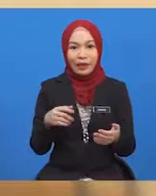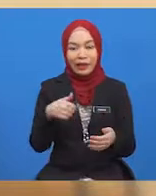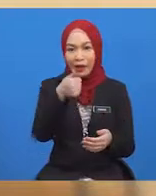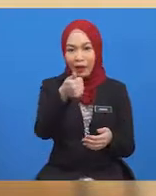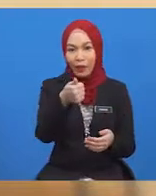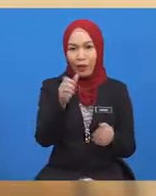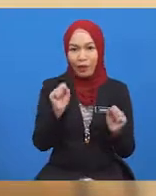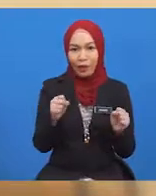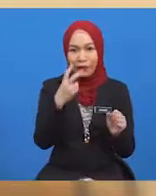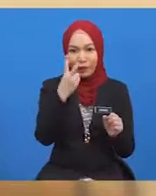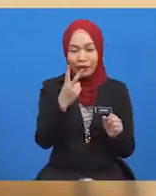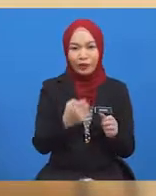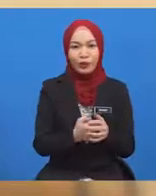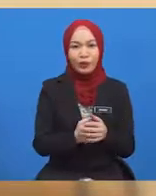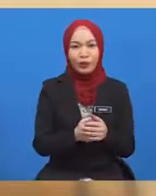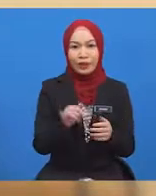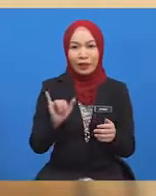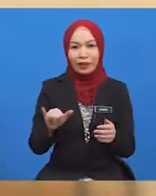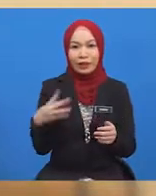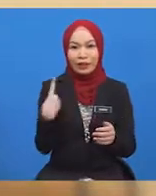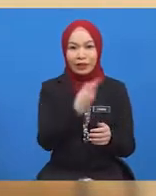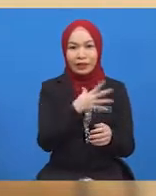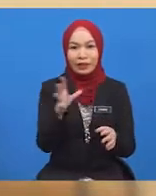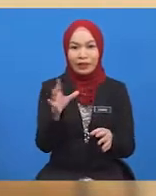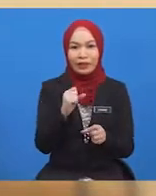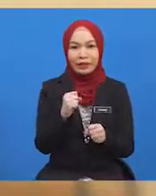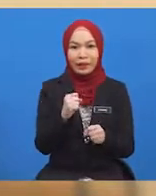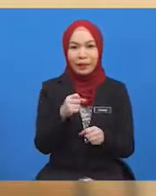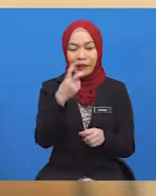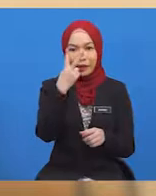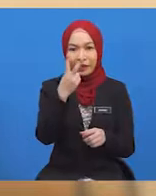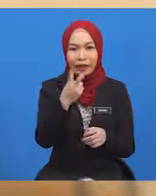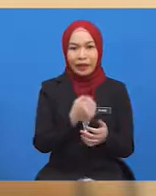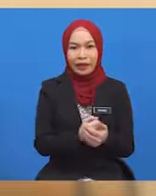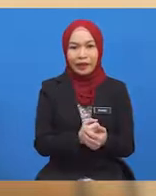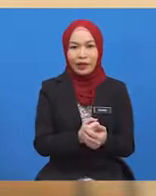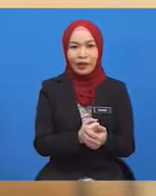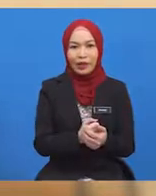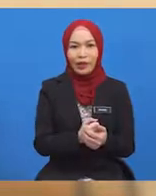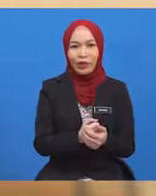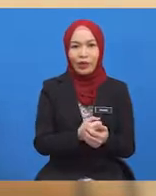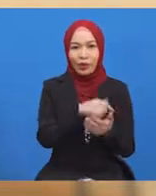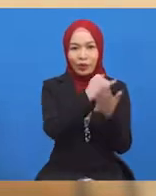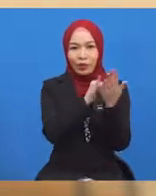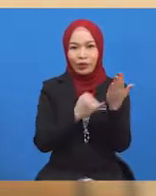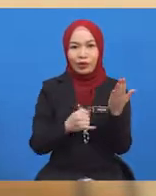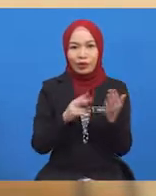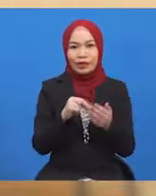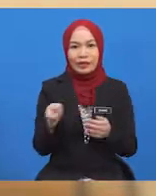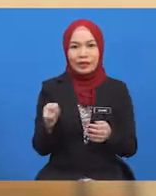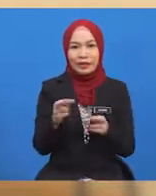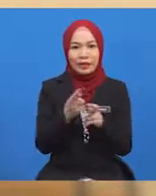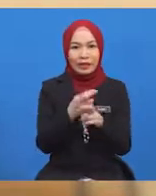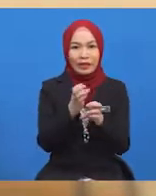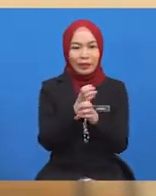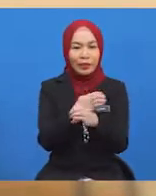Ya, murid-murid. Kita dapat lihat pelan lantai rumah yang dilukis sebelum pembinaan rumah